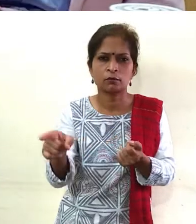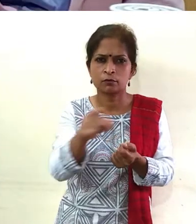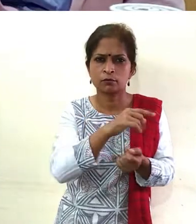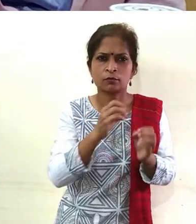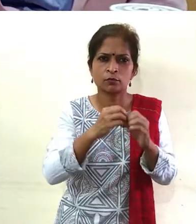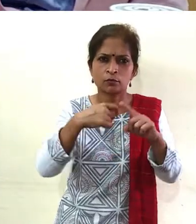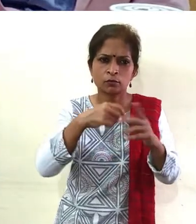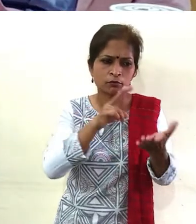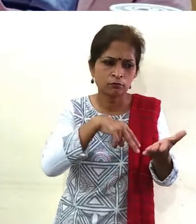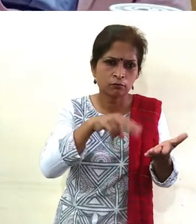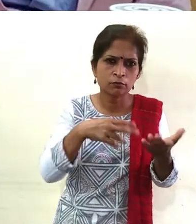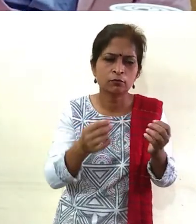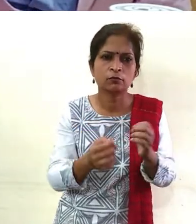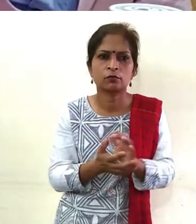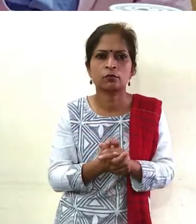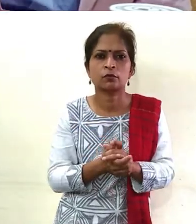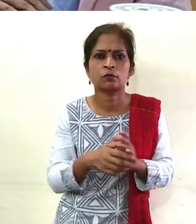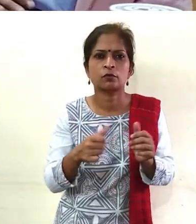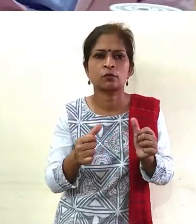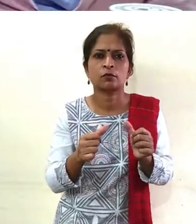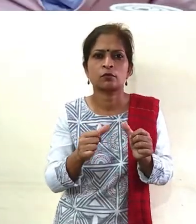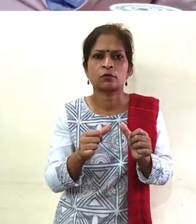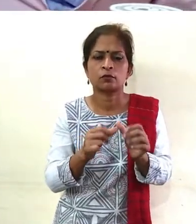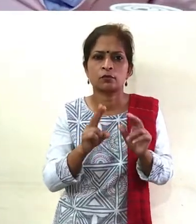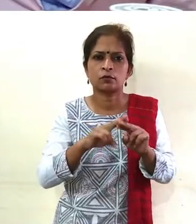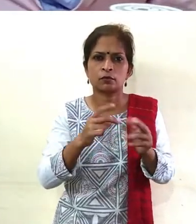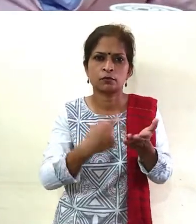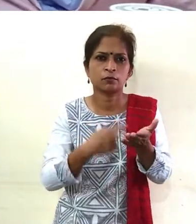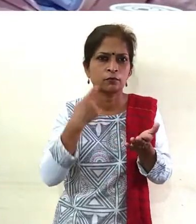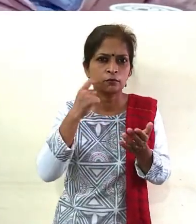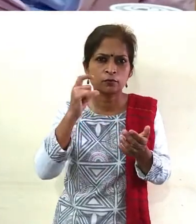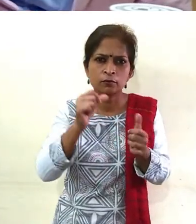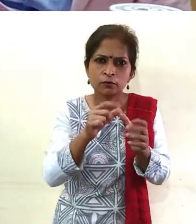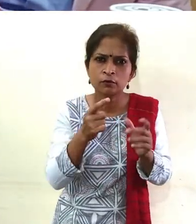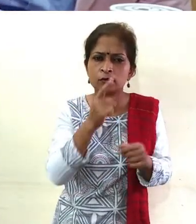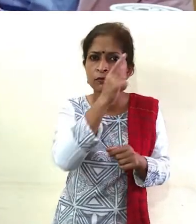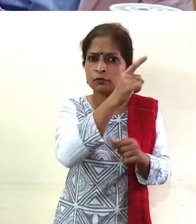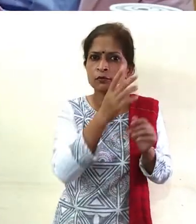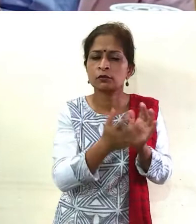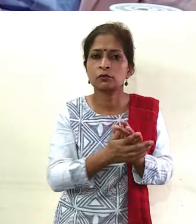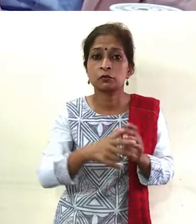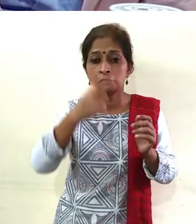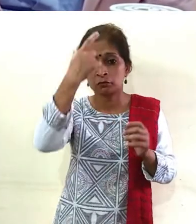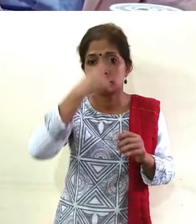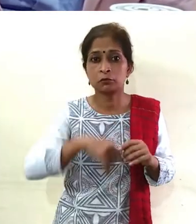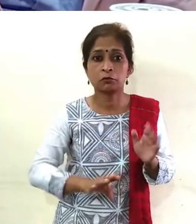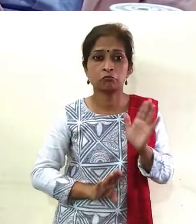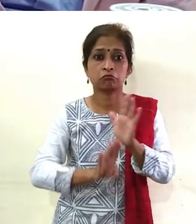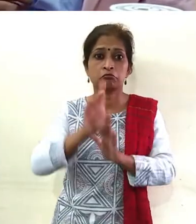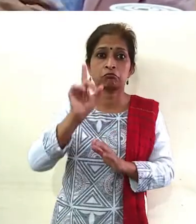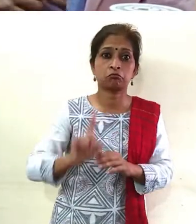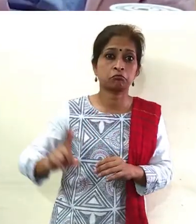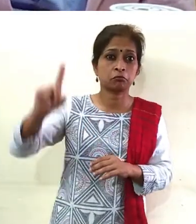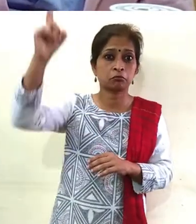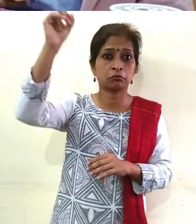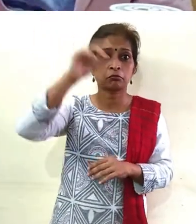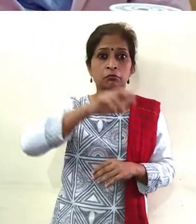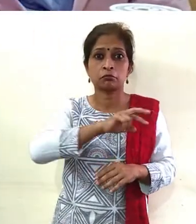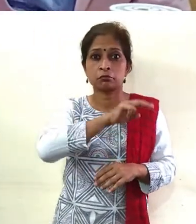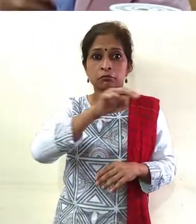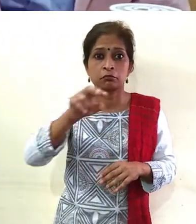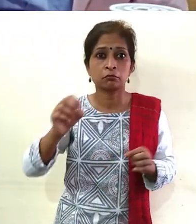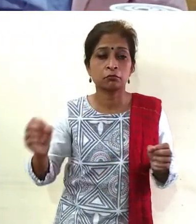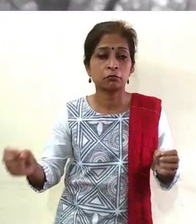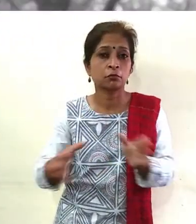पढ़ें तो अफ्रीका से धीरे धीरे क्रो मैग्नोन मैन जो कि लंबे लंबे आने शुरू हुए, पर बड़े अग्रेसिव, जिन्होंने कि